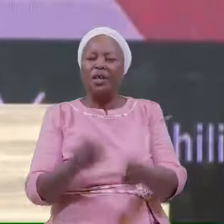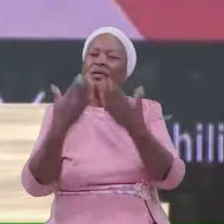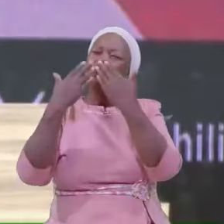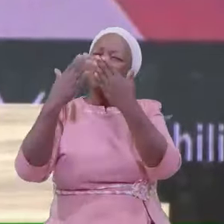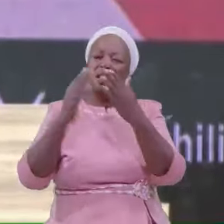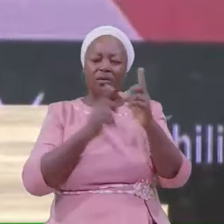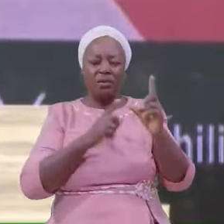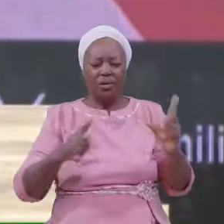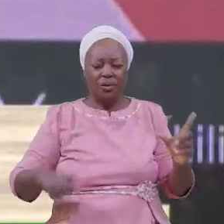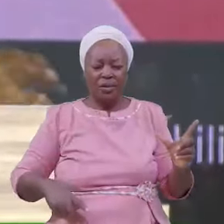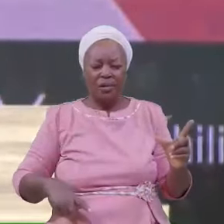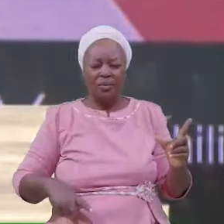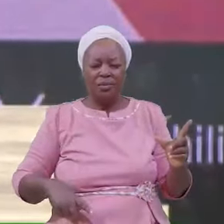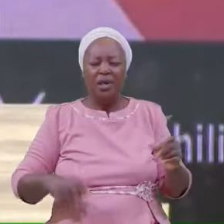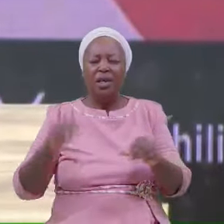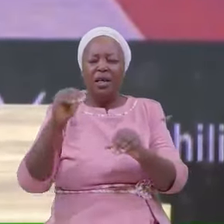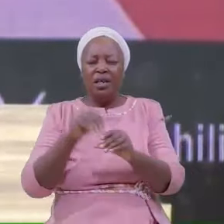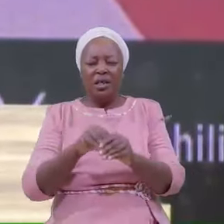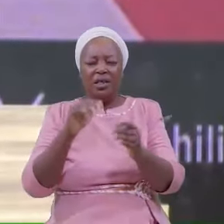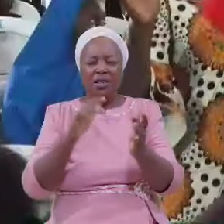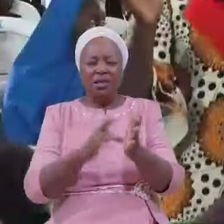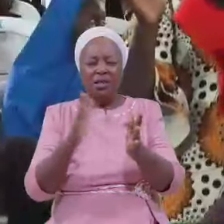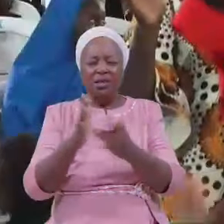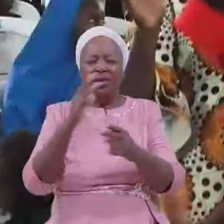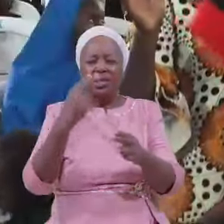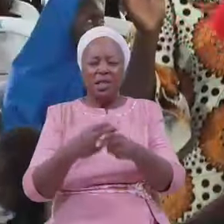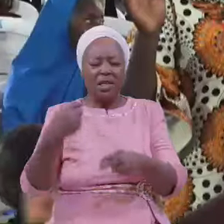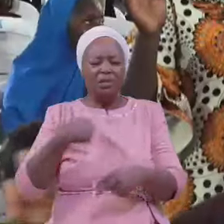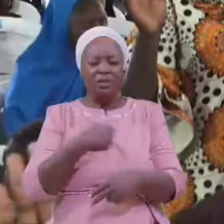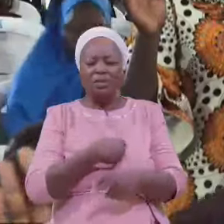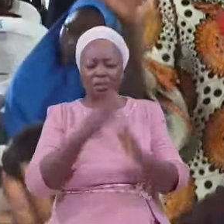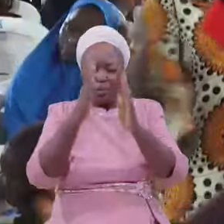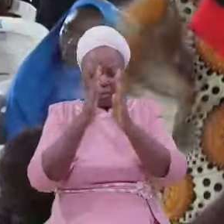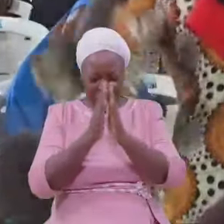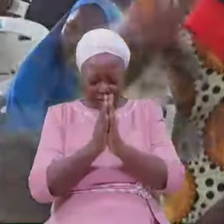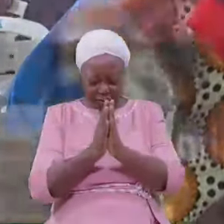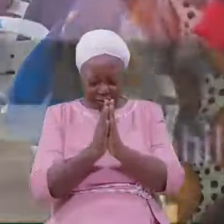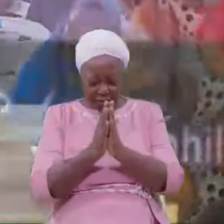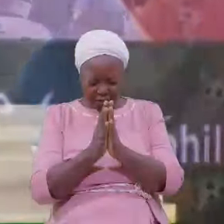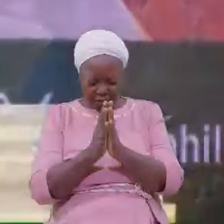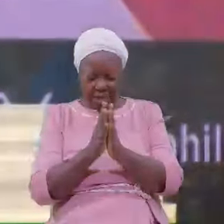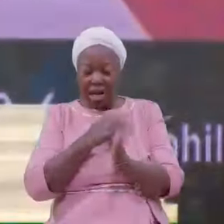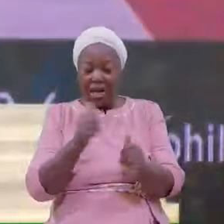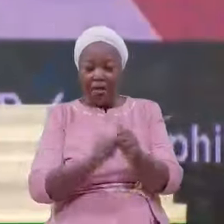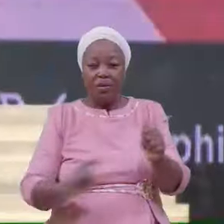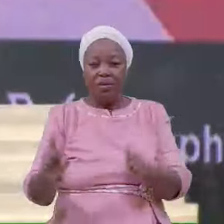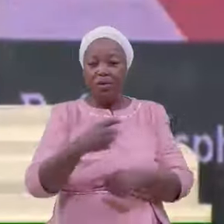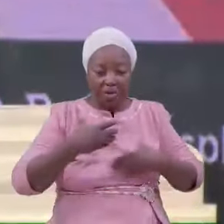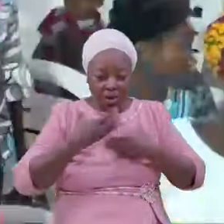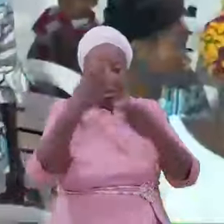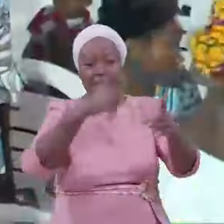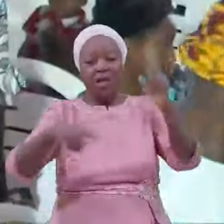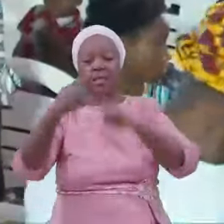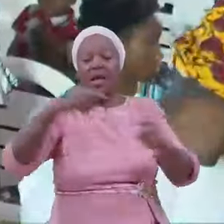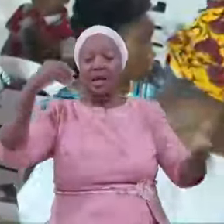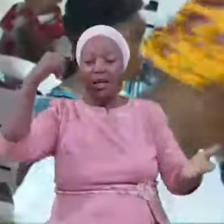Salamat, Panginoon. In Jesus' name sa pangalan ng Panginoong Jesus. And everybody shout, Amen. At lahat